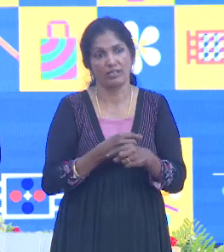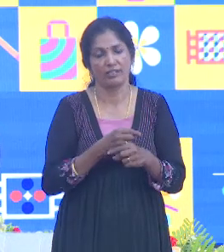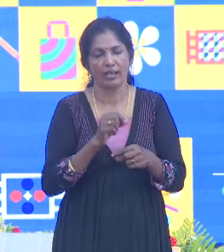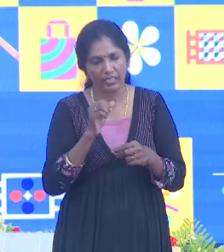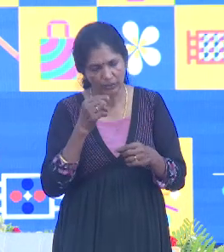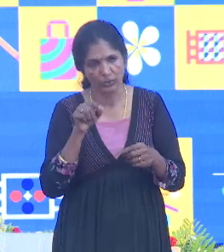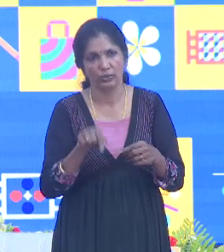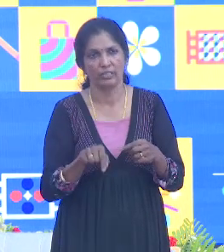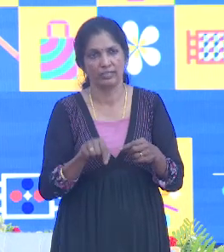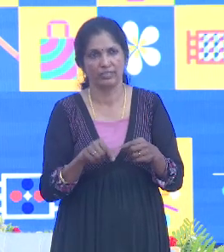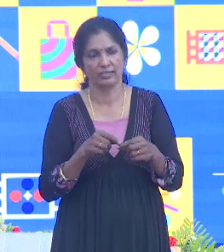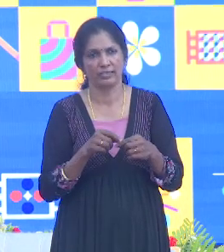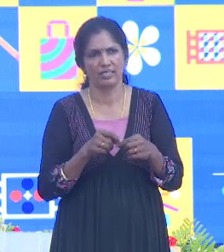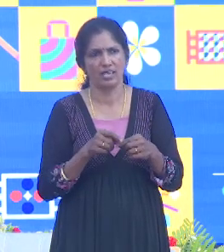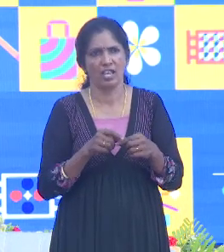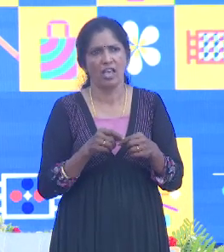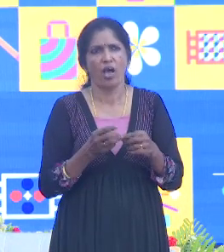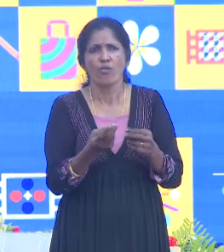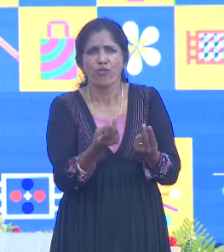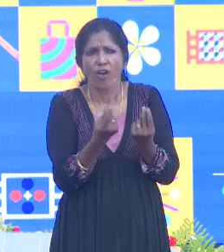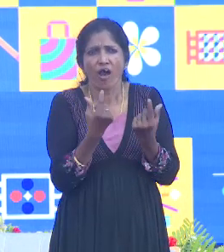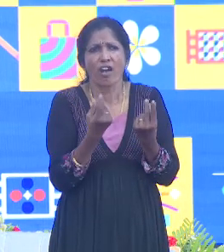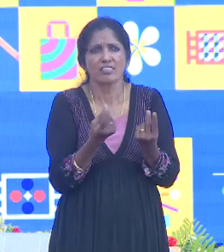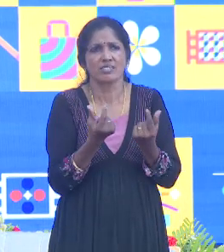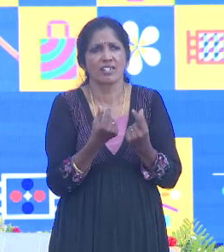അതുകൊണ്ട് തന്നെ വളരെ വേഗം